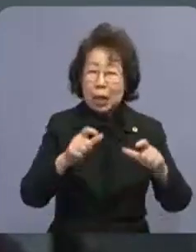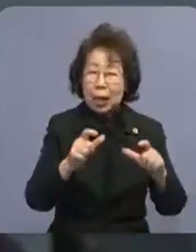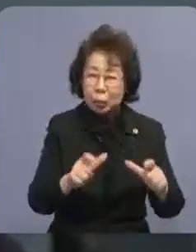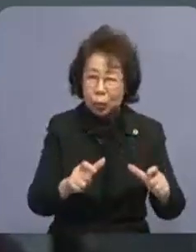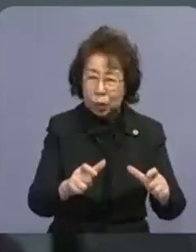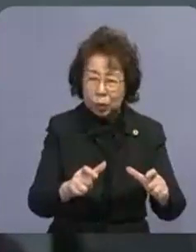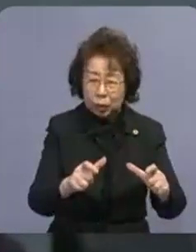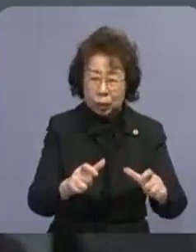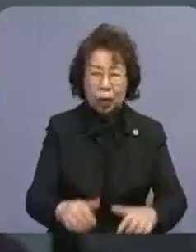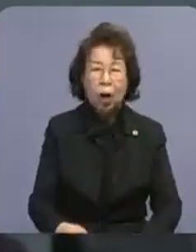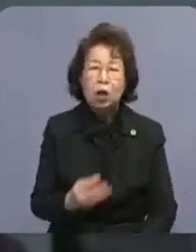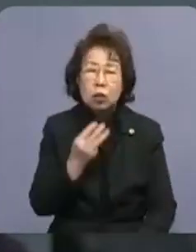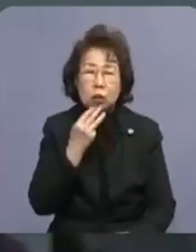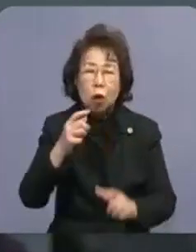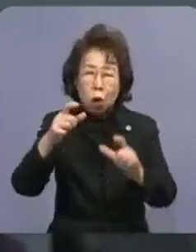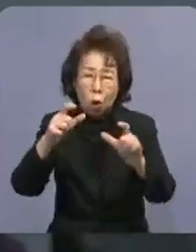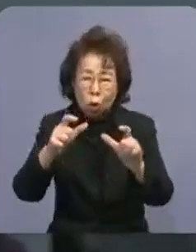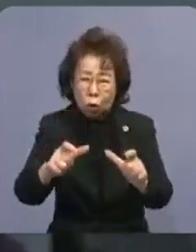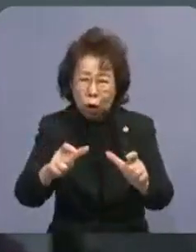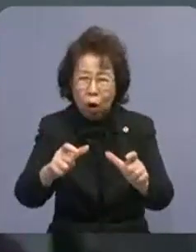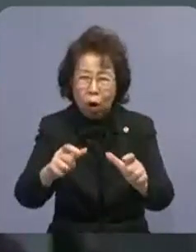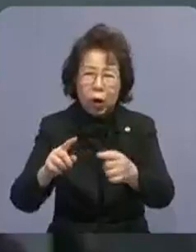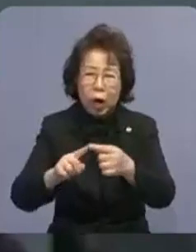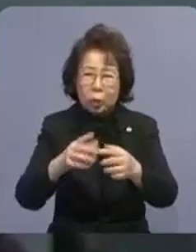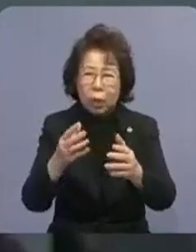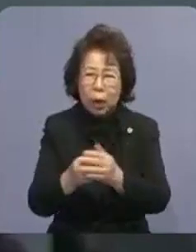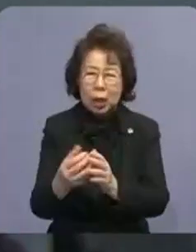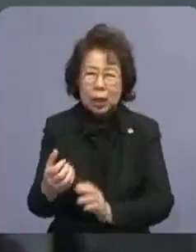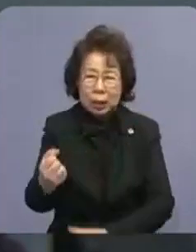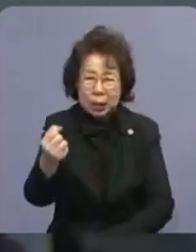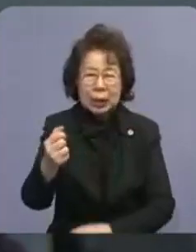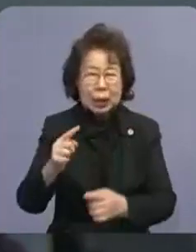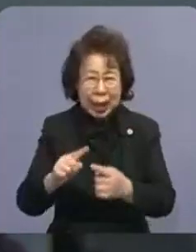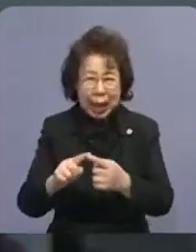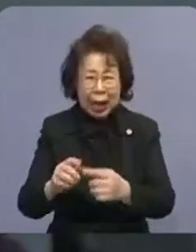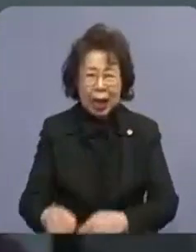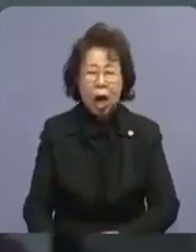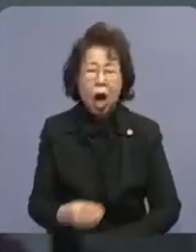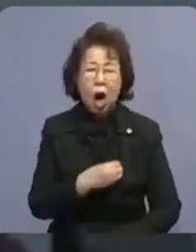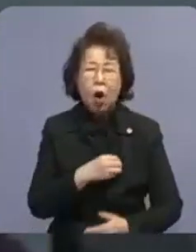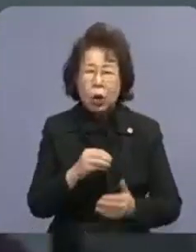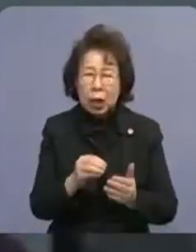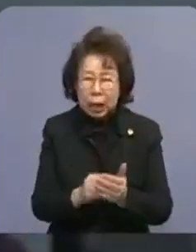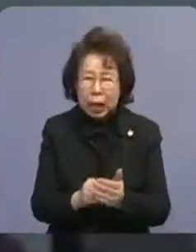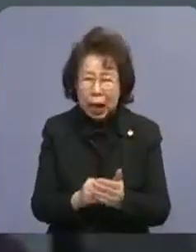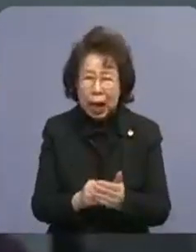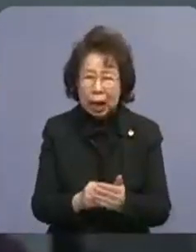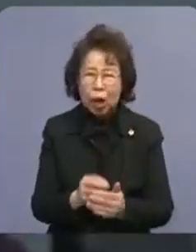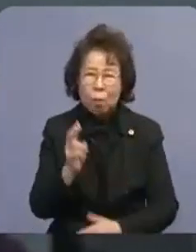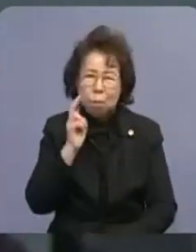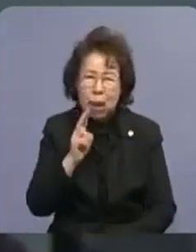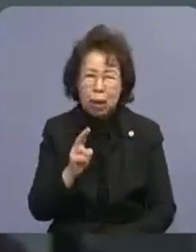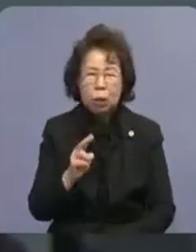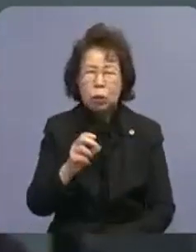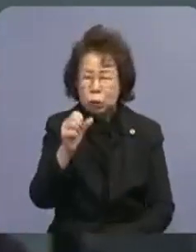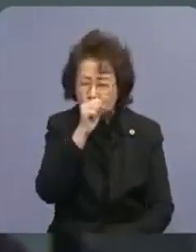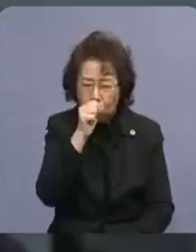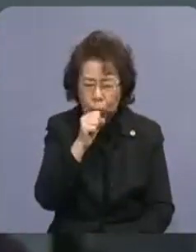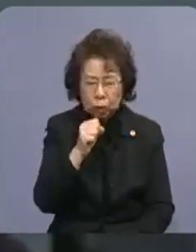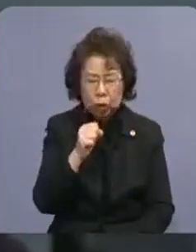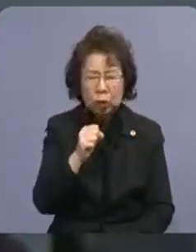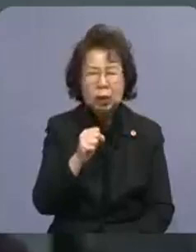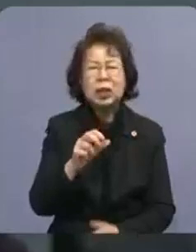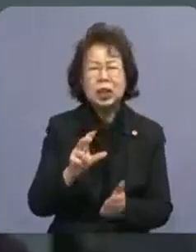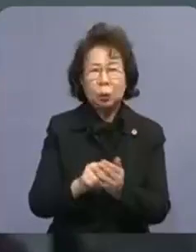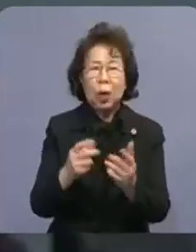영남에 기반을 둔 수도권의 중도층에 소구력이 있는 의원이라는 것이 굉장히